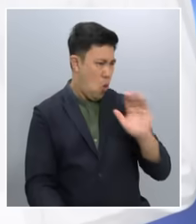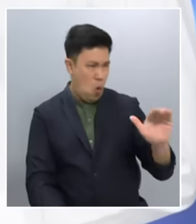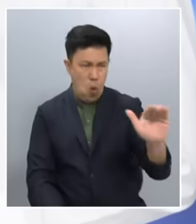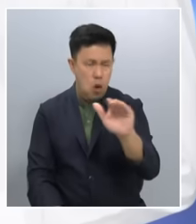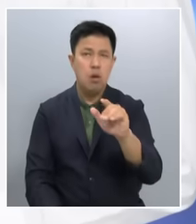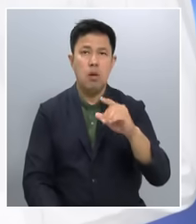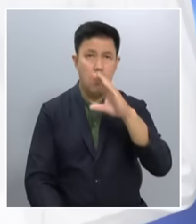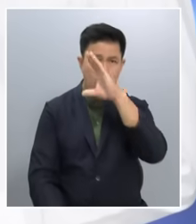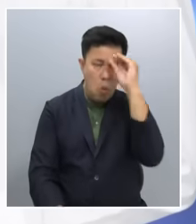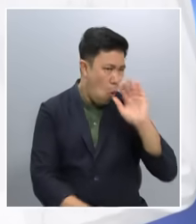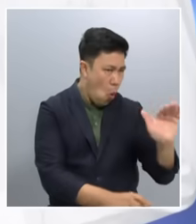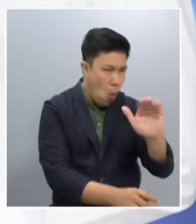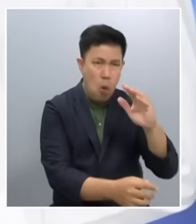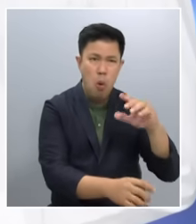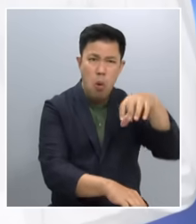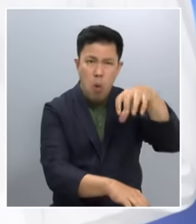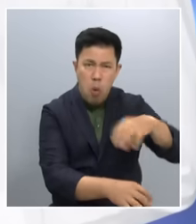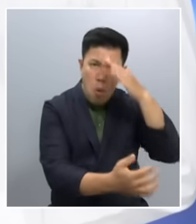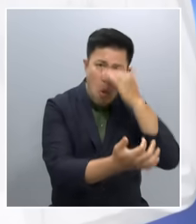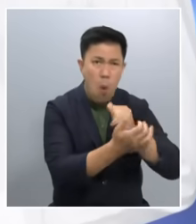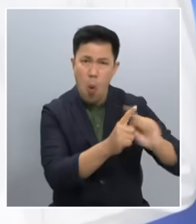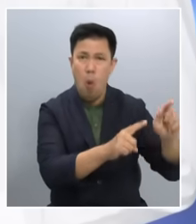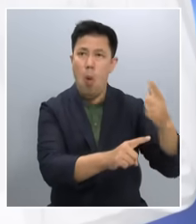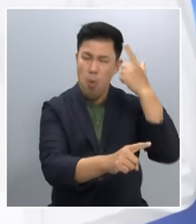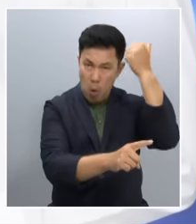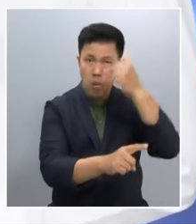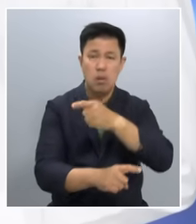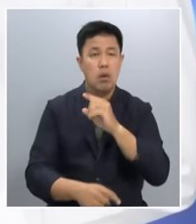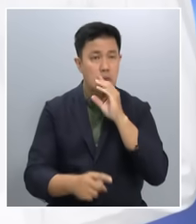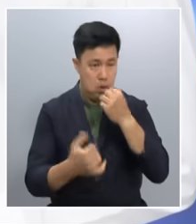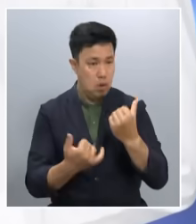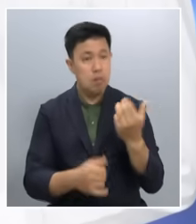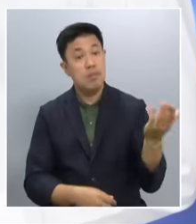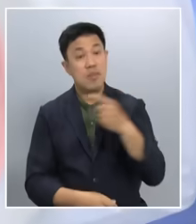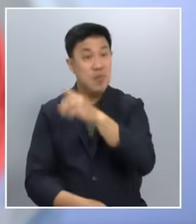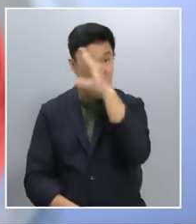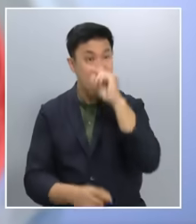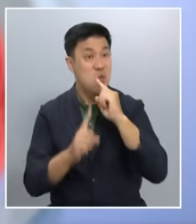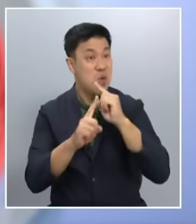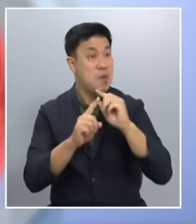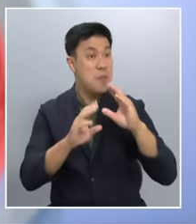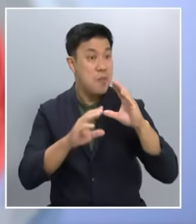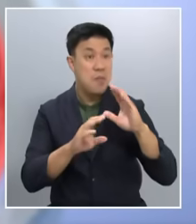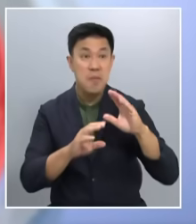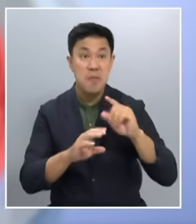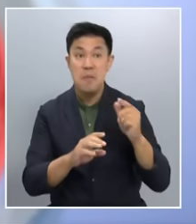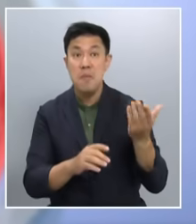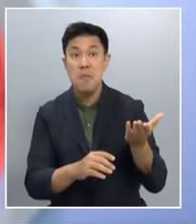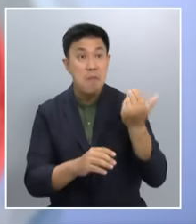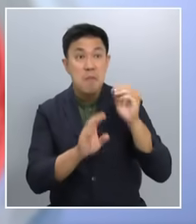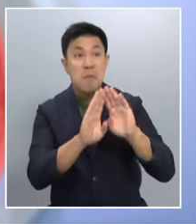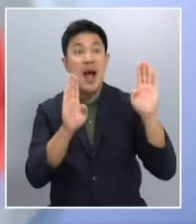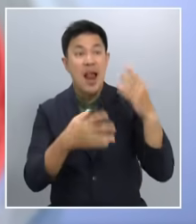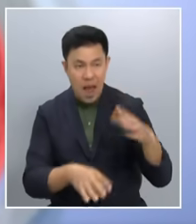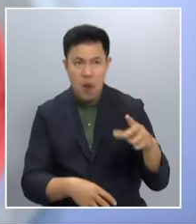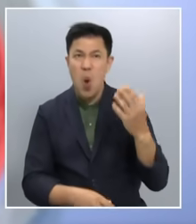ใช่ครับเพราะฉะนั้นเนี่ยวันนี้เขาเซเยสแล้วเขาเปิดทางแล้วอะไรแล้วดูกระแสกันไปว่าพฤ